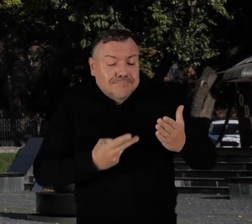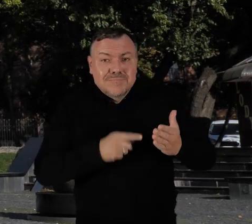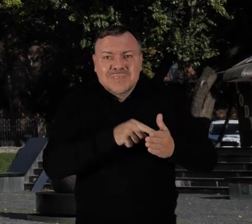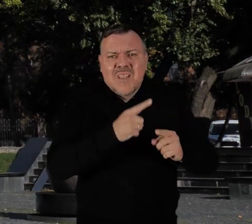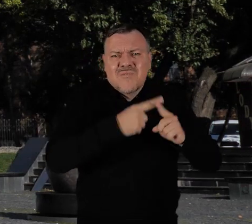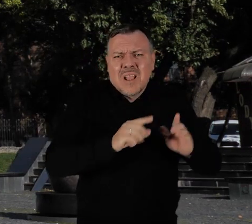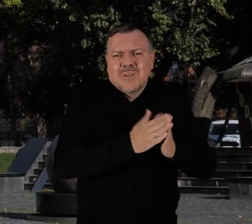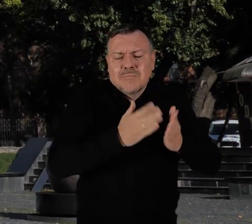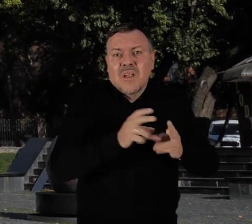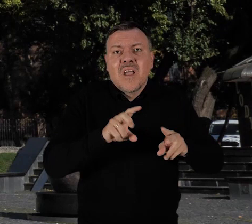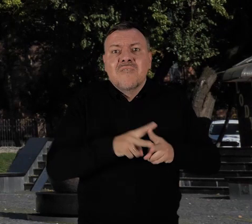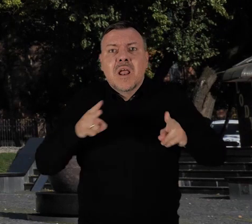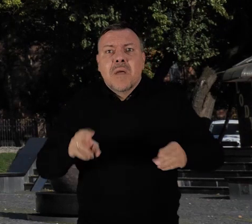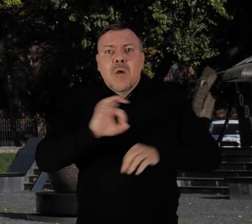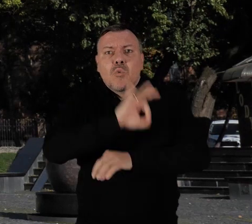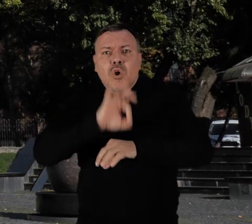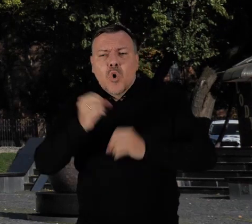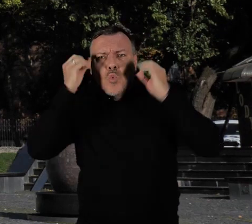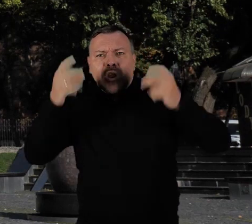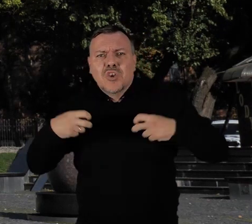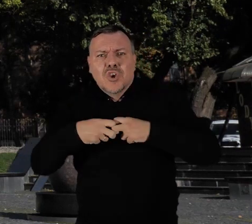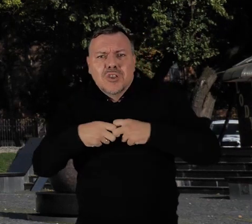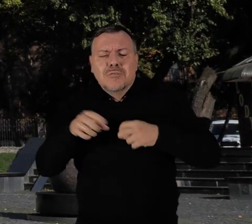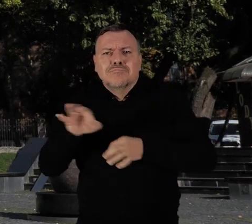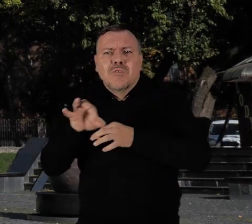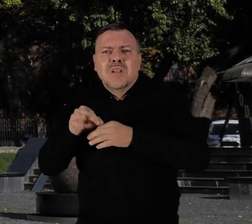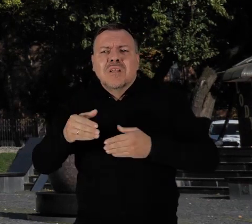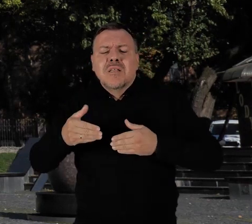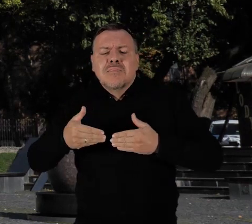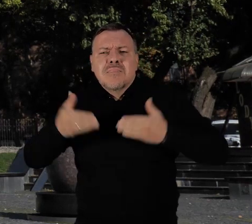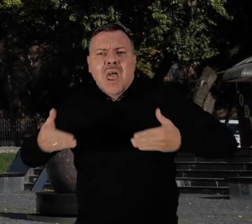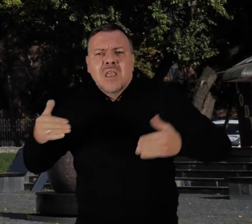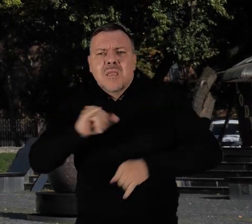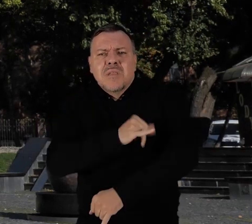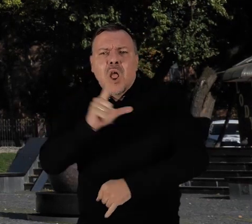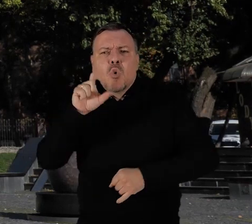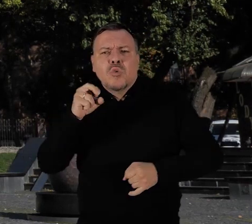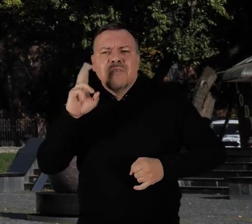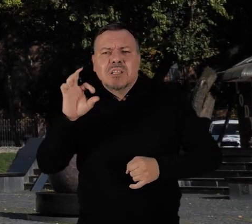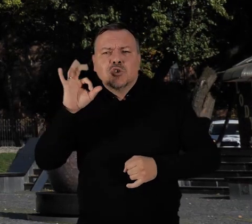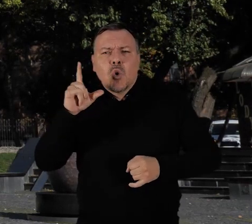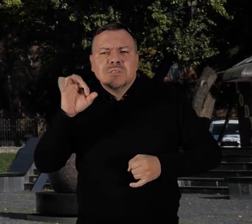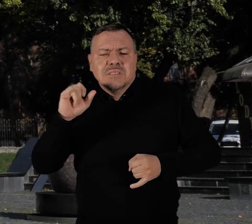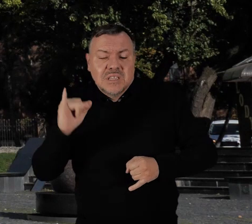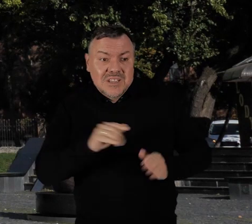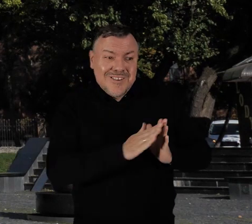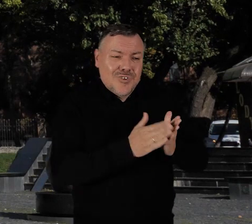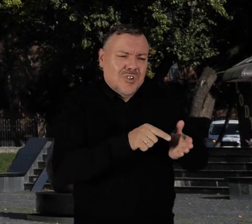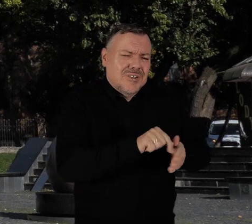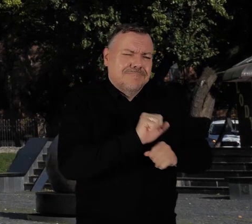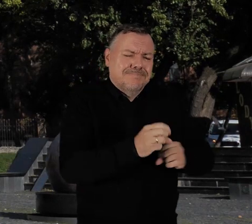ramach projektu Kultura w sieci prowadzonym przez Teatr imienia Ludwika Wsowskiego. Jest to